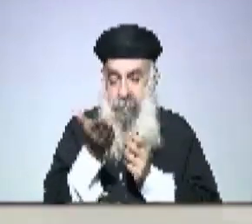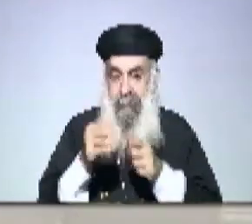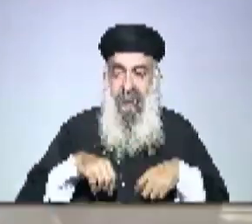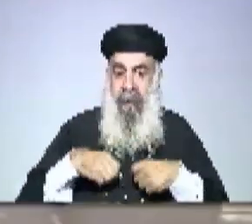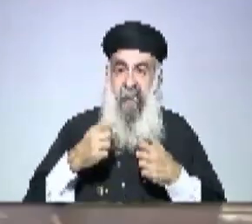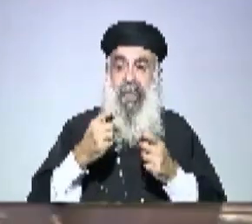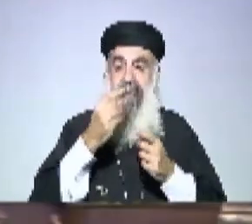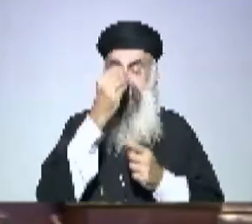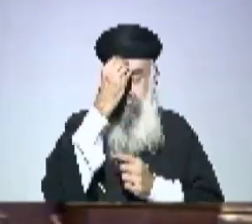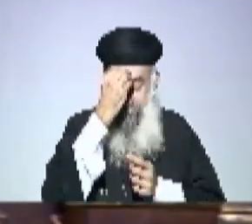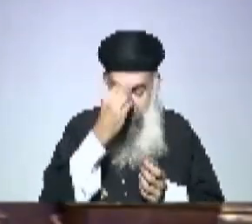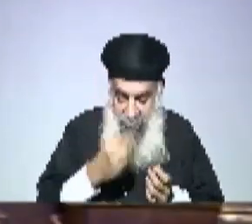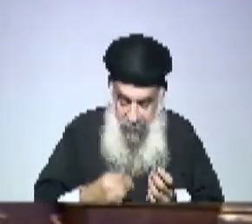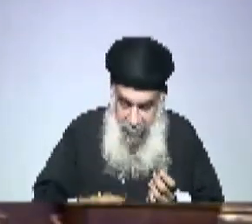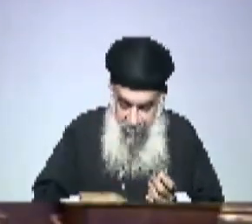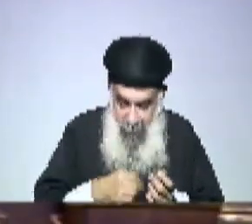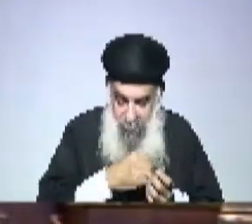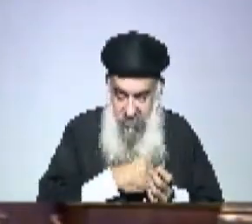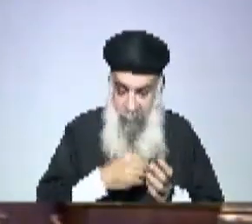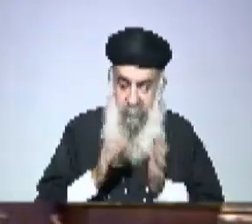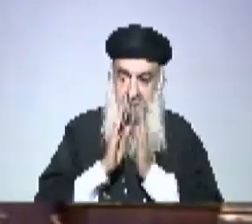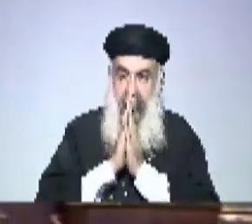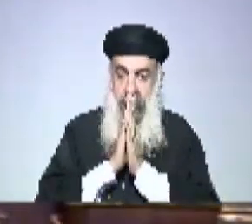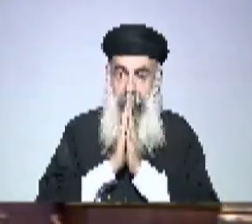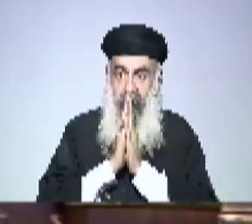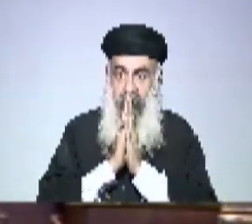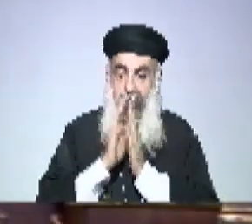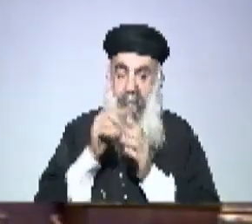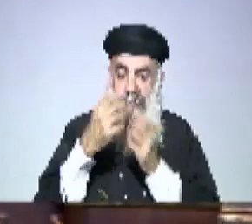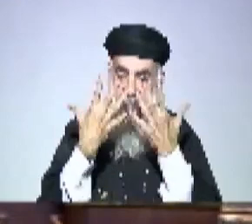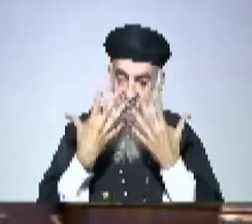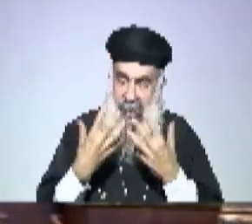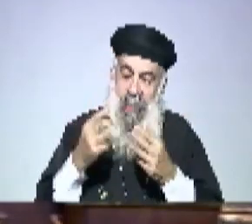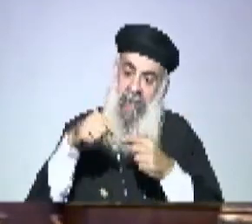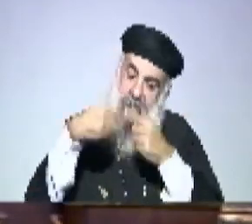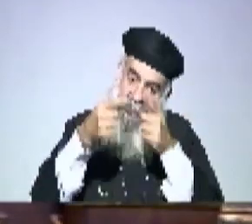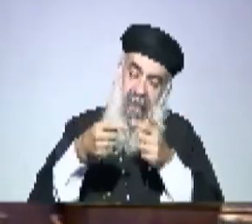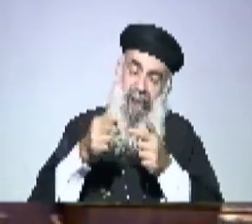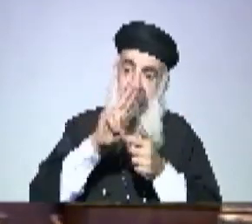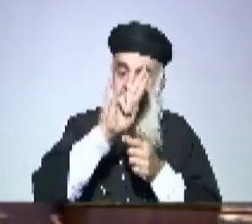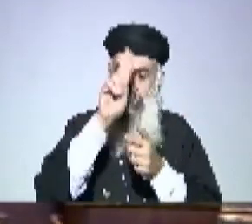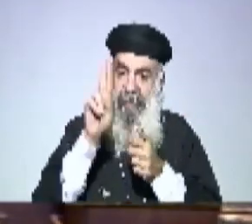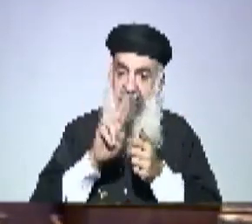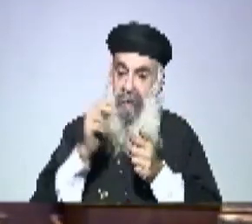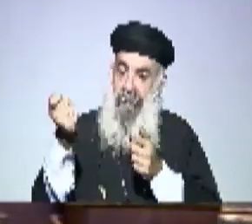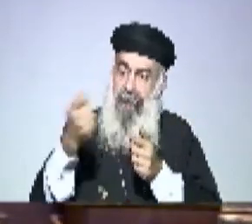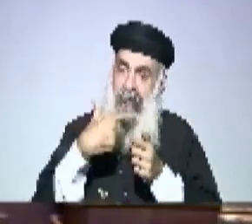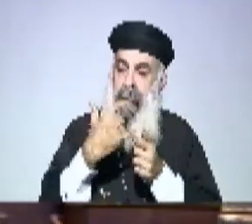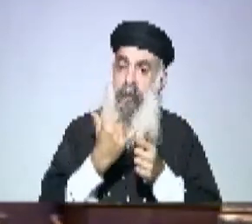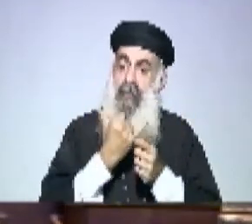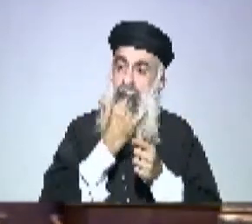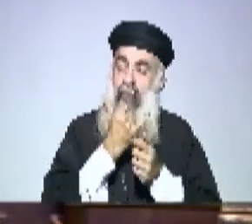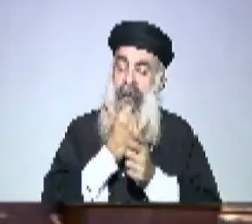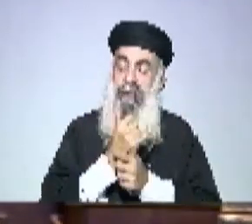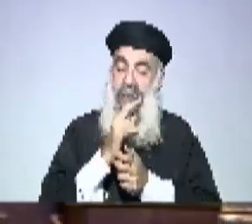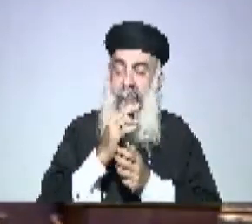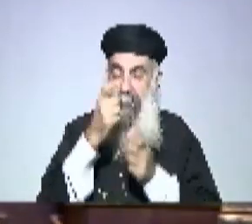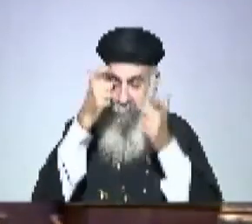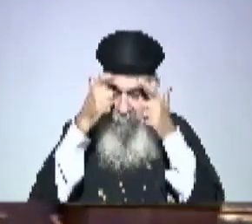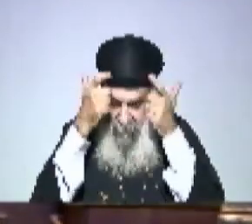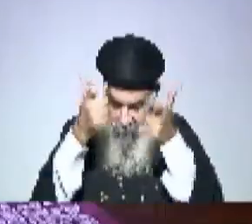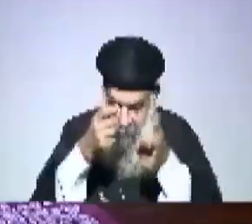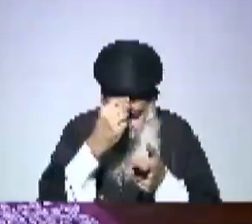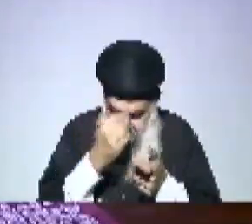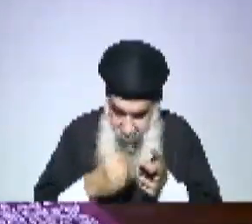لالهنا المجد الدائم الى الابد امين هناخد فاصل ونرجع لاسئلتكم لالهنا المجد الدائم